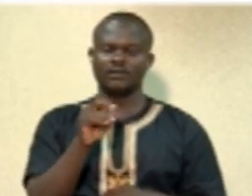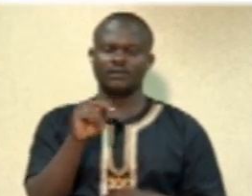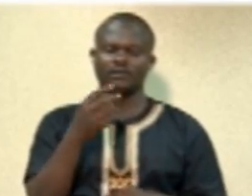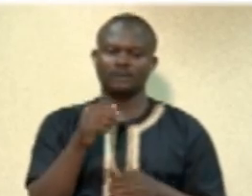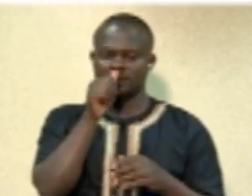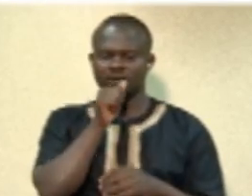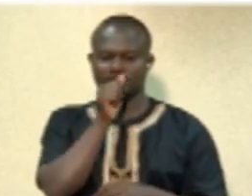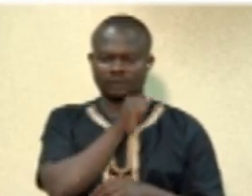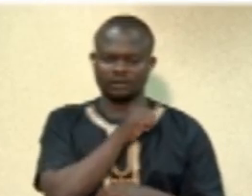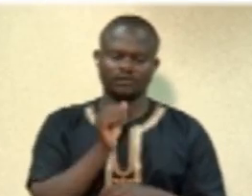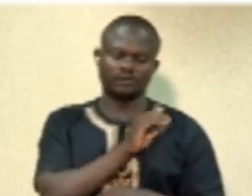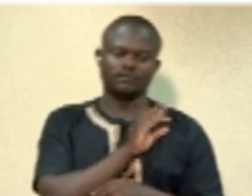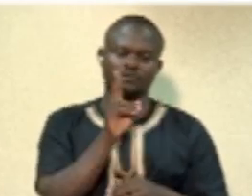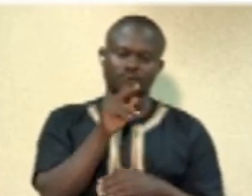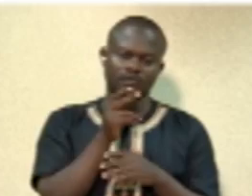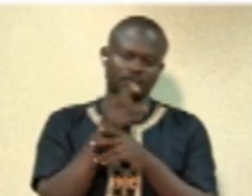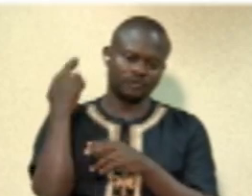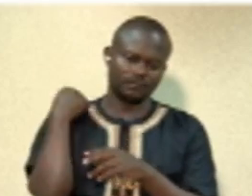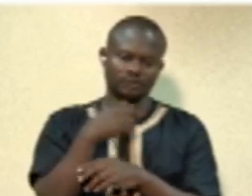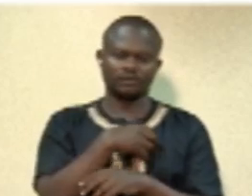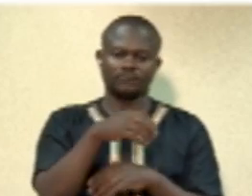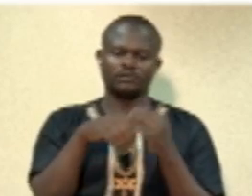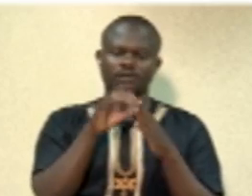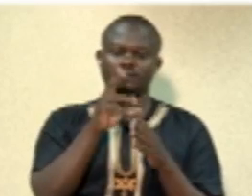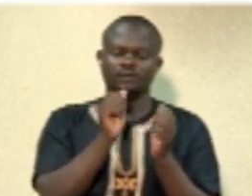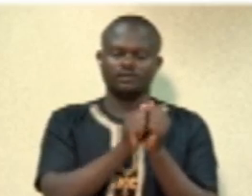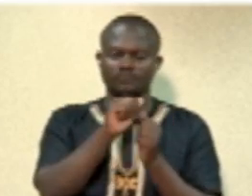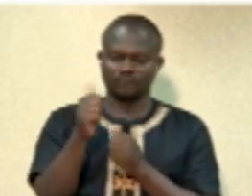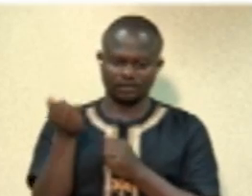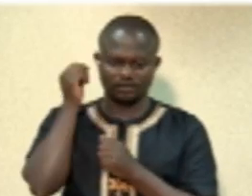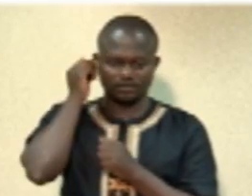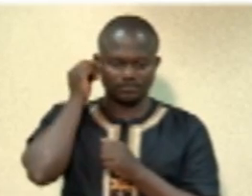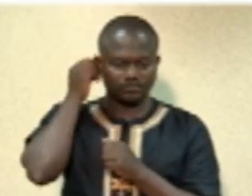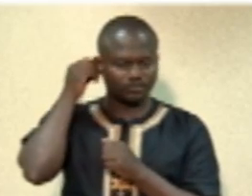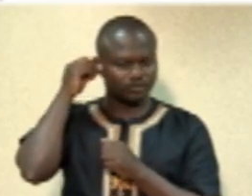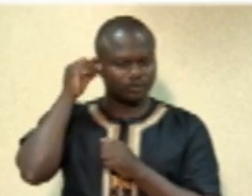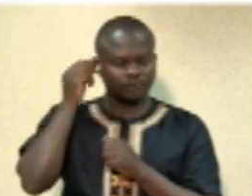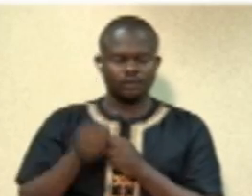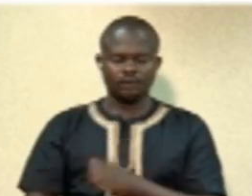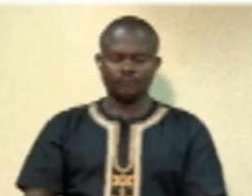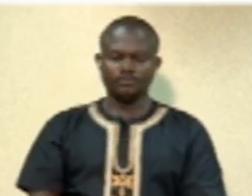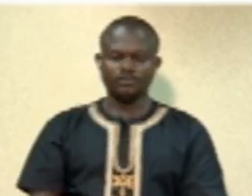Umunyamabanga Nshingwabikorwa wa Komisiyo ya Loni ishinzwe ubukungu ku mugabane wa Afurika n'abandi. Divin Uwayo, Televiziyo Rwanda.